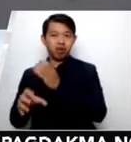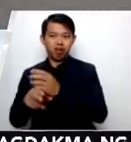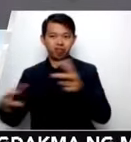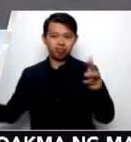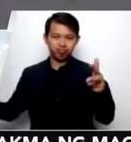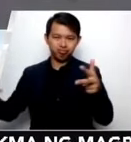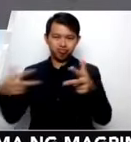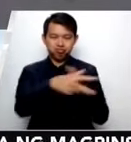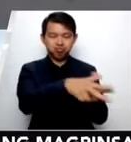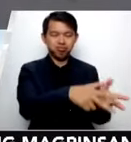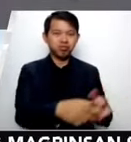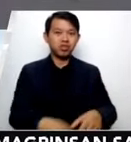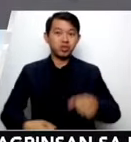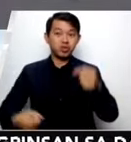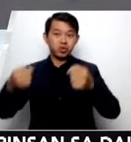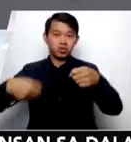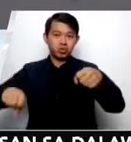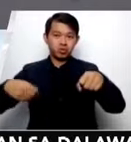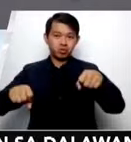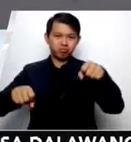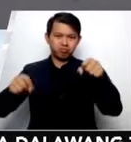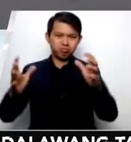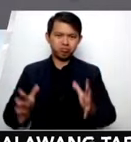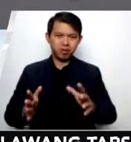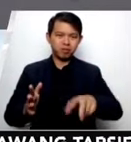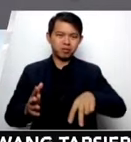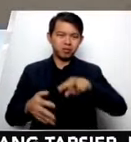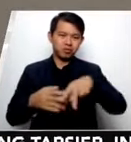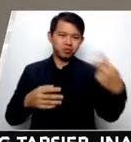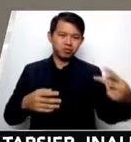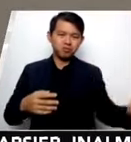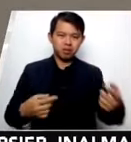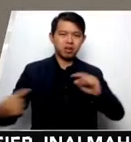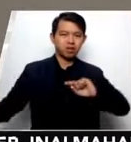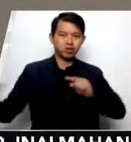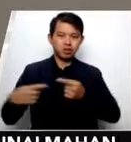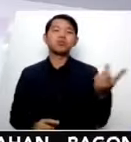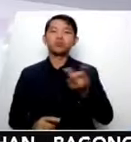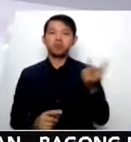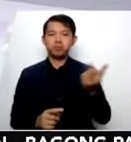at nagtamo ng mga sugat. Nagkaareglo ang dalawang panig.